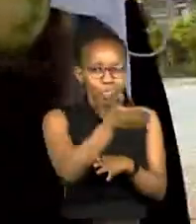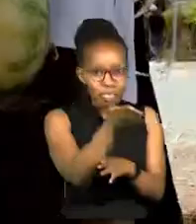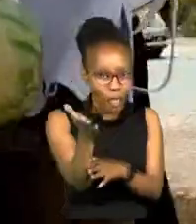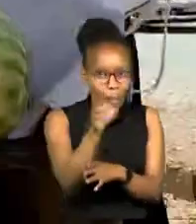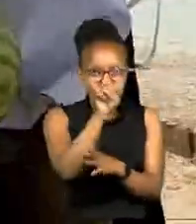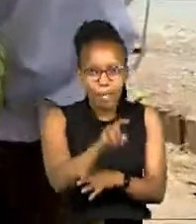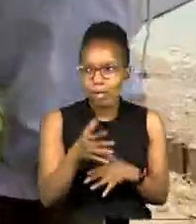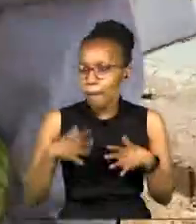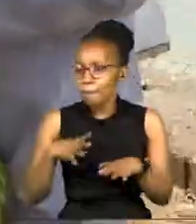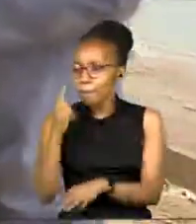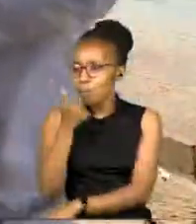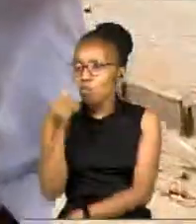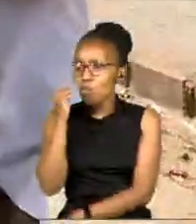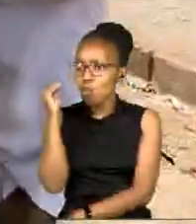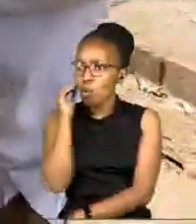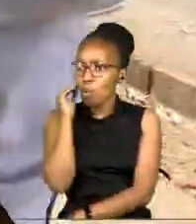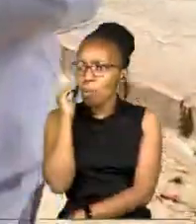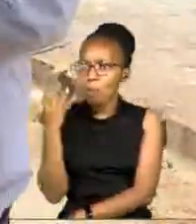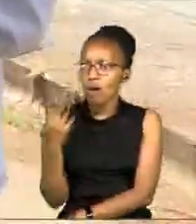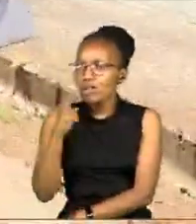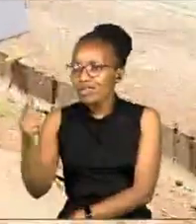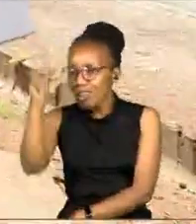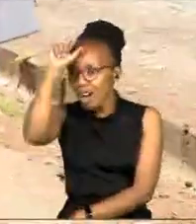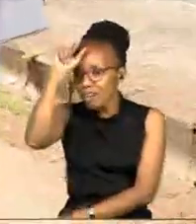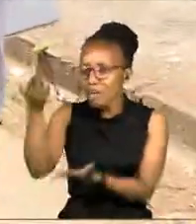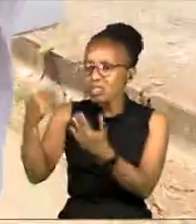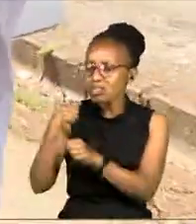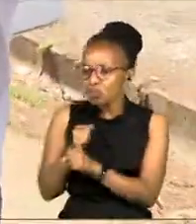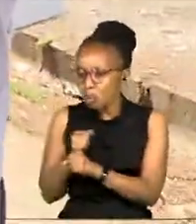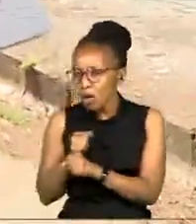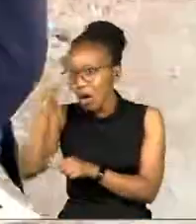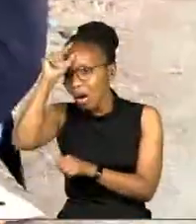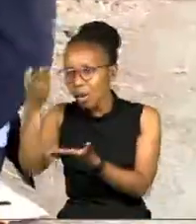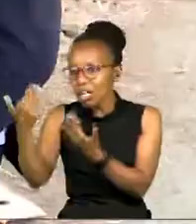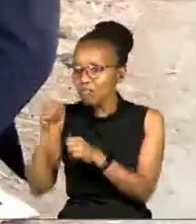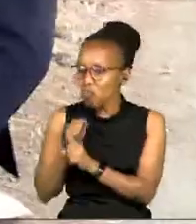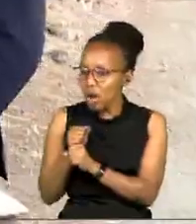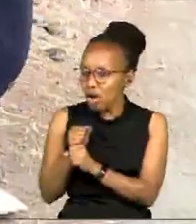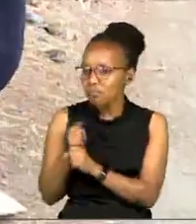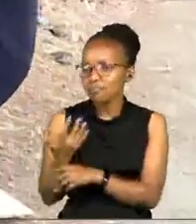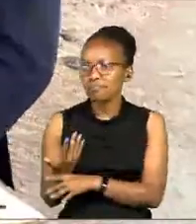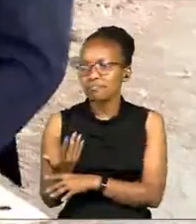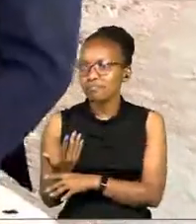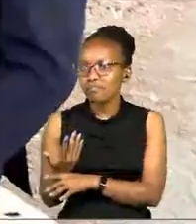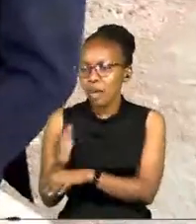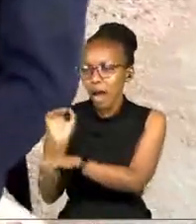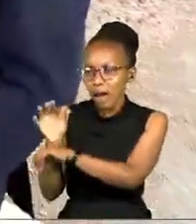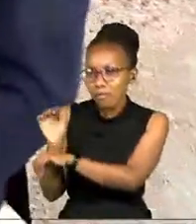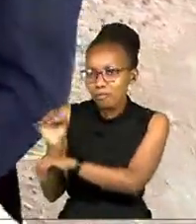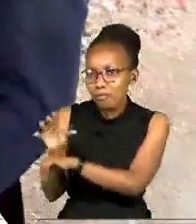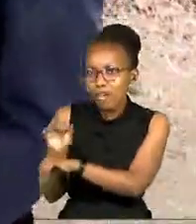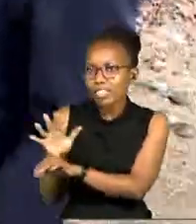wako nyumbani ambao wanangoja serikali inipatie kazi. Hawataki kujituma. Wewe wito wako kwao